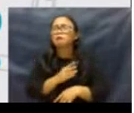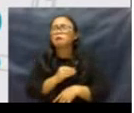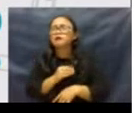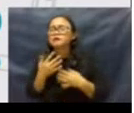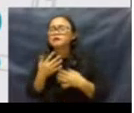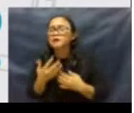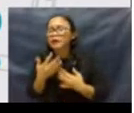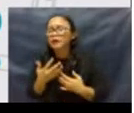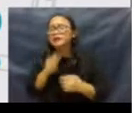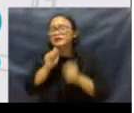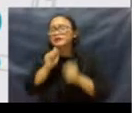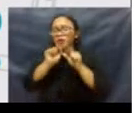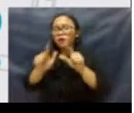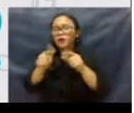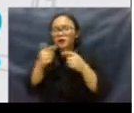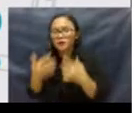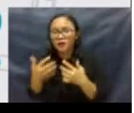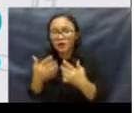waktu tersebut